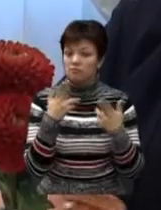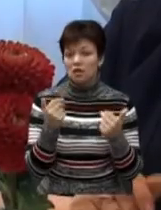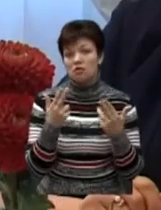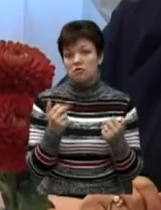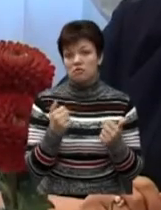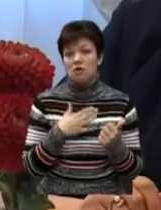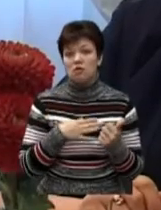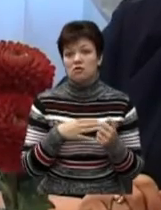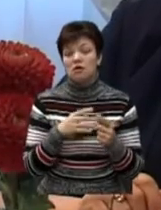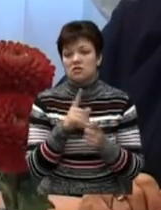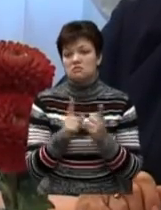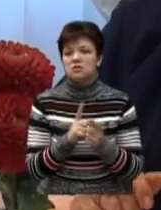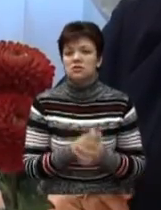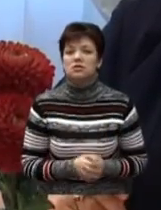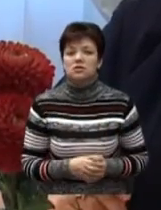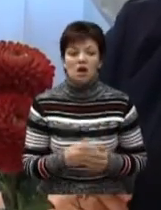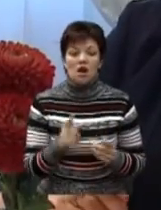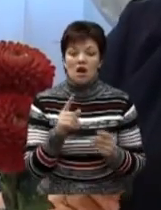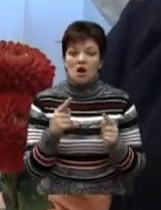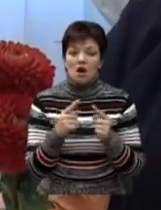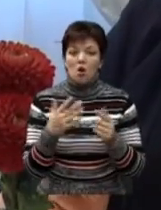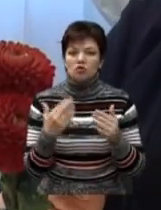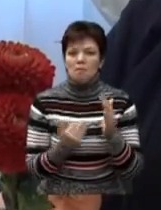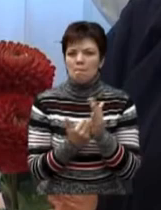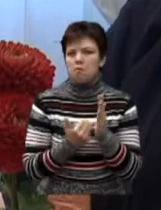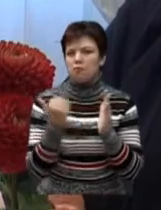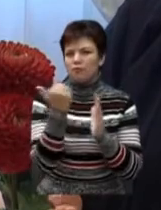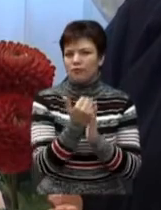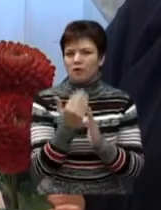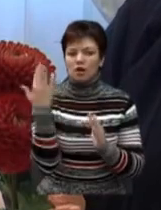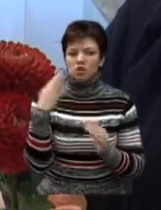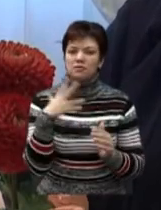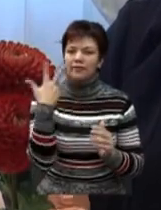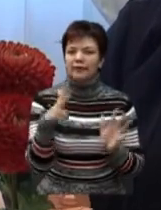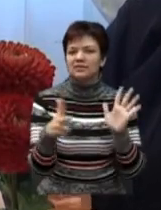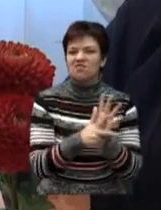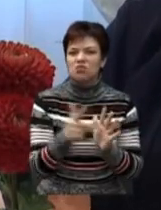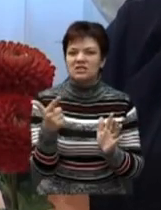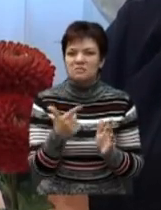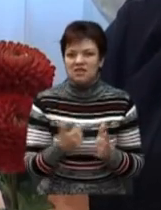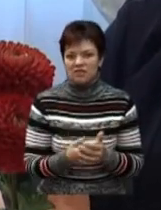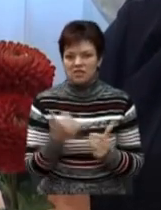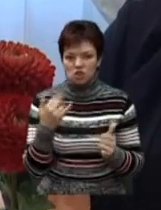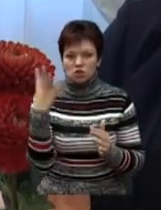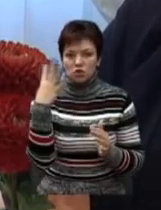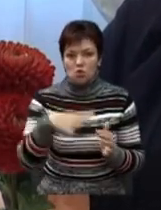Поднялась, квартплата поднялась. Было 38, сейчас уже 44,80. Угу. За что?